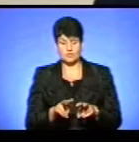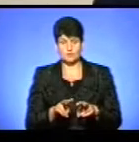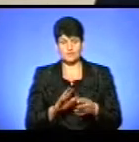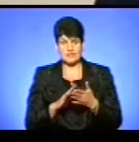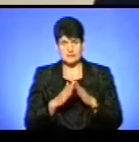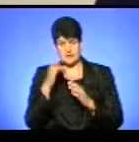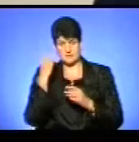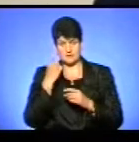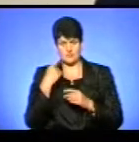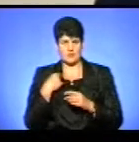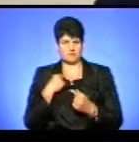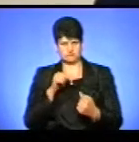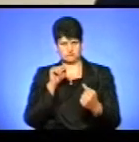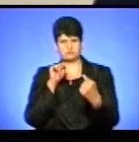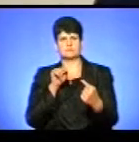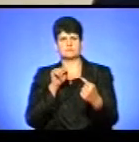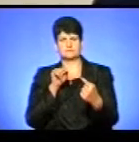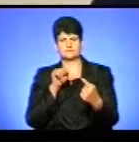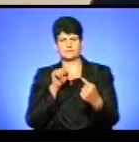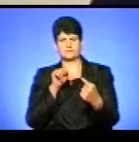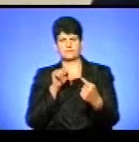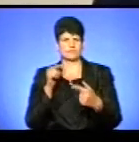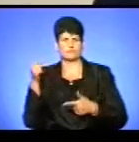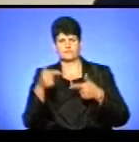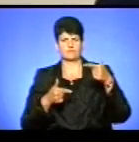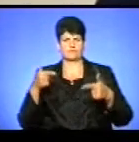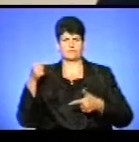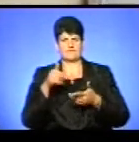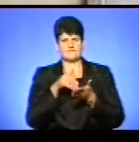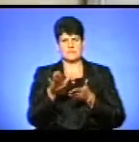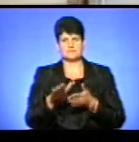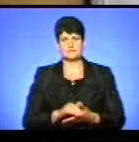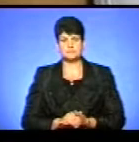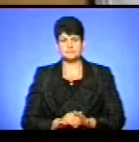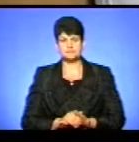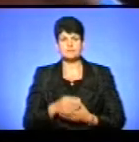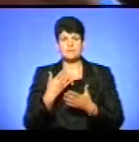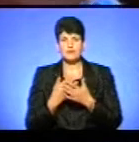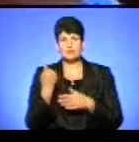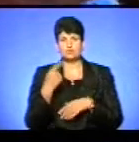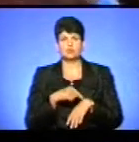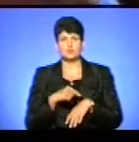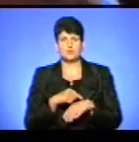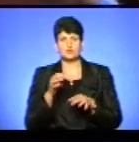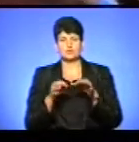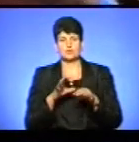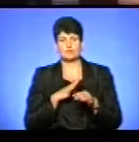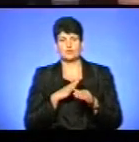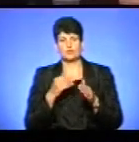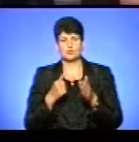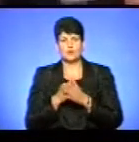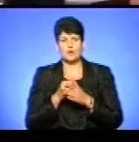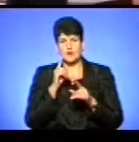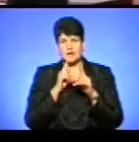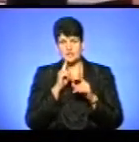вона категорично в нецензурній формі відмовлялася. Майже годину суддя перебував у дорадчій кімнаті.